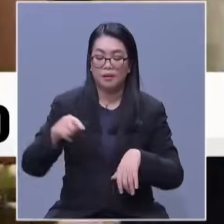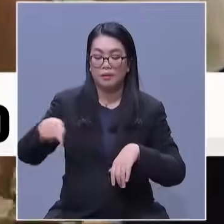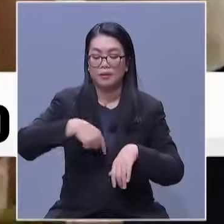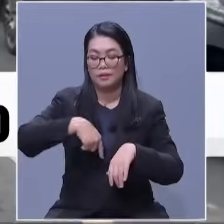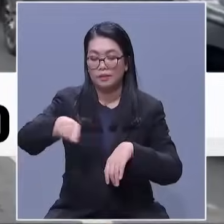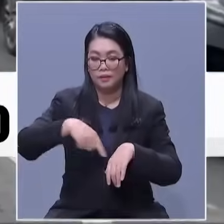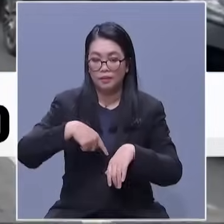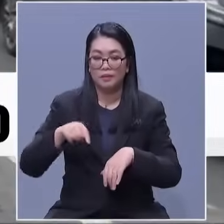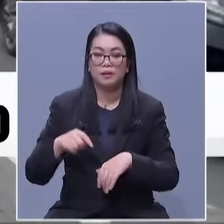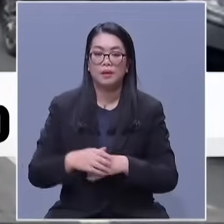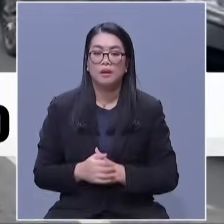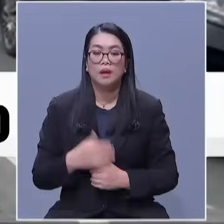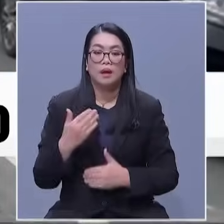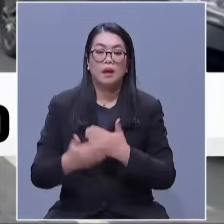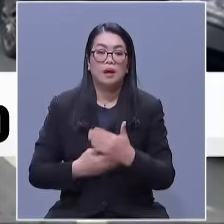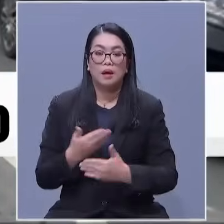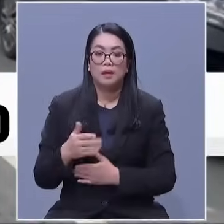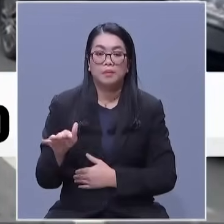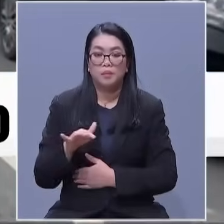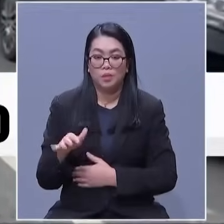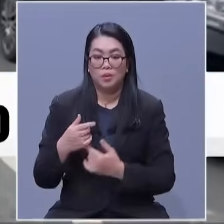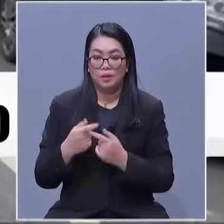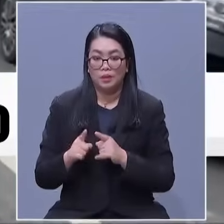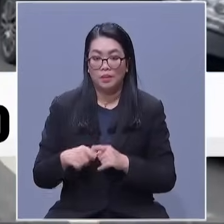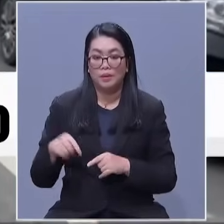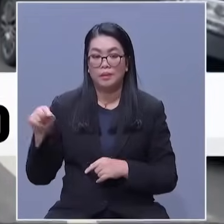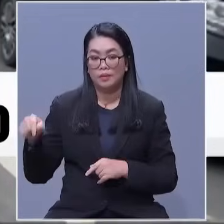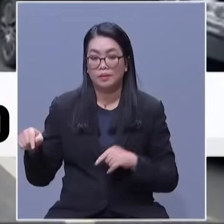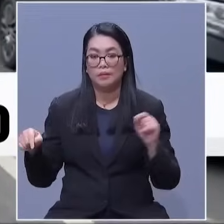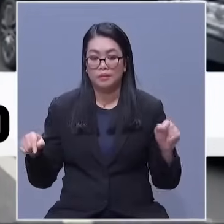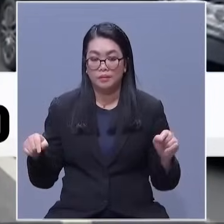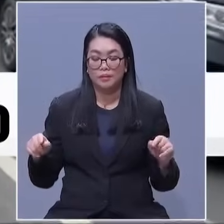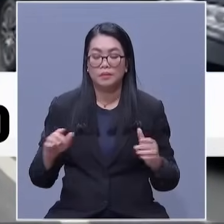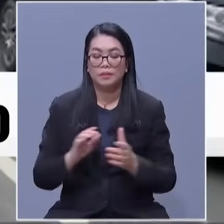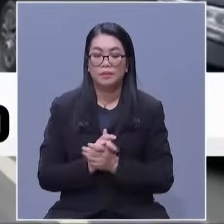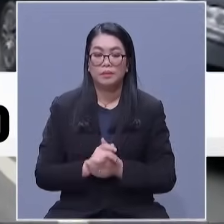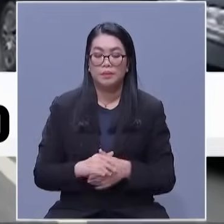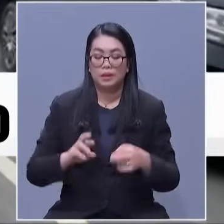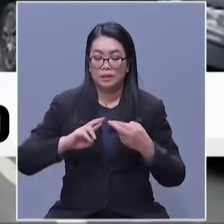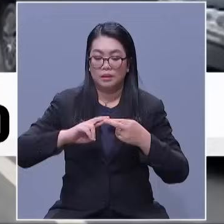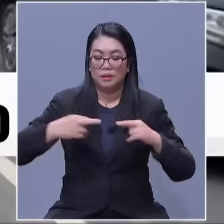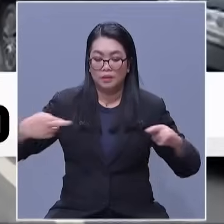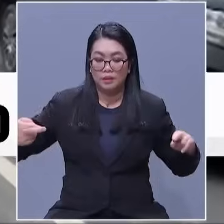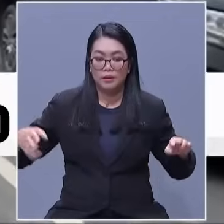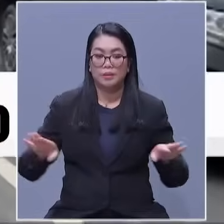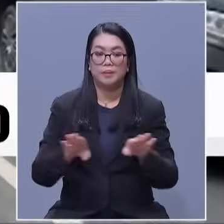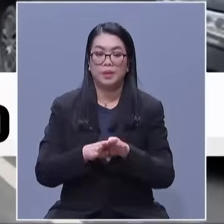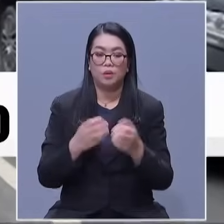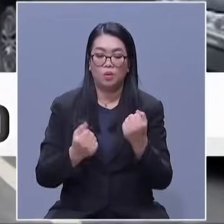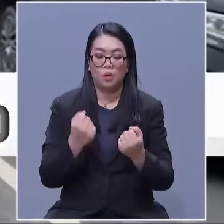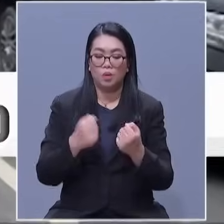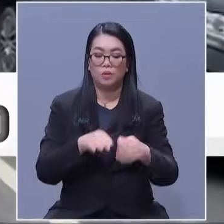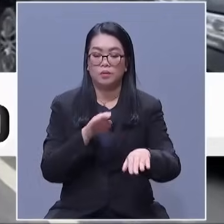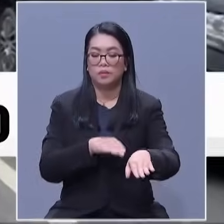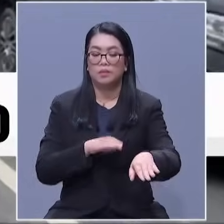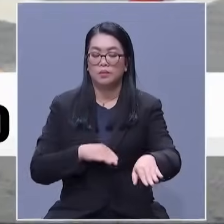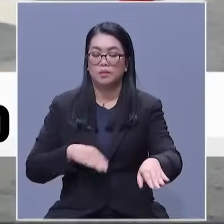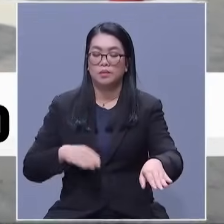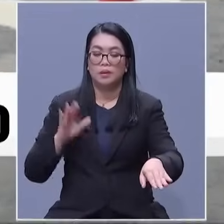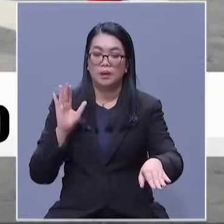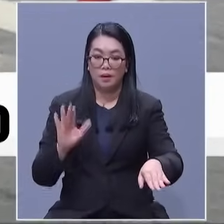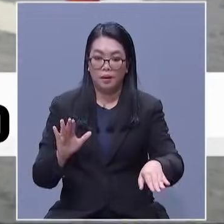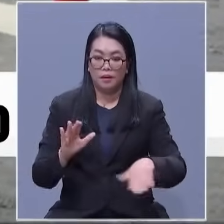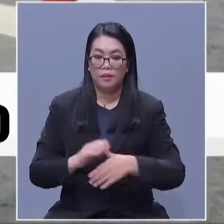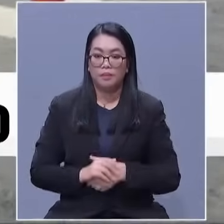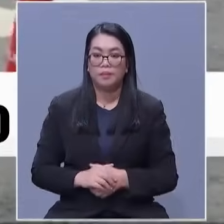ไปมาตามปกติขณะที่สองข้างทางก็มีเจ้าหน้าที่นำเชือกมาปิดกั้นเพื่อไม่ให้จอดรถนะครับรวมทั้งมีเจ้าหน้า